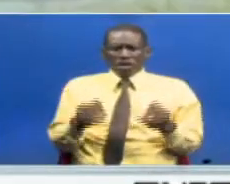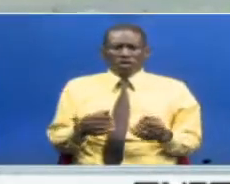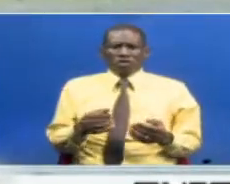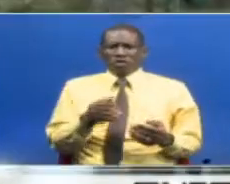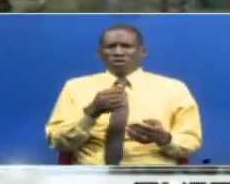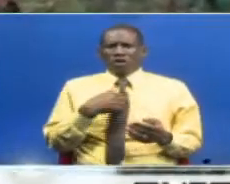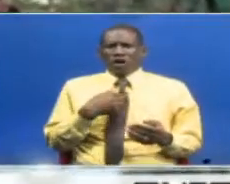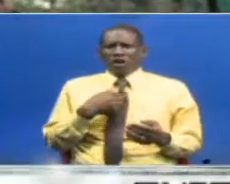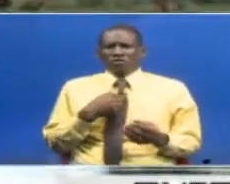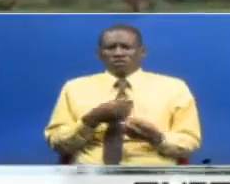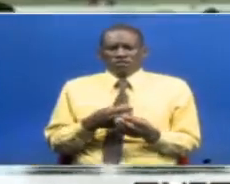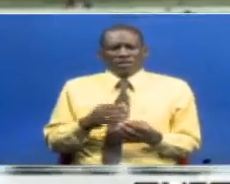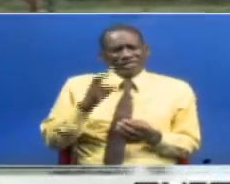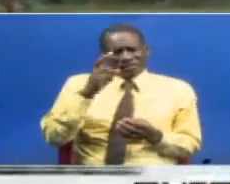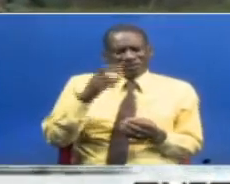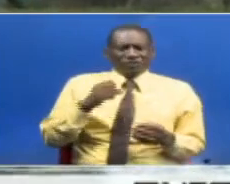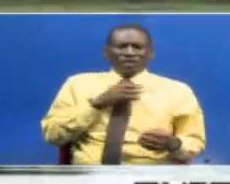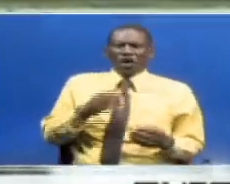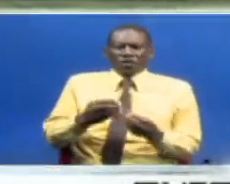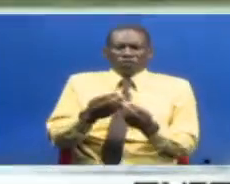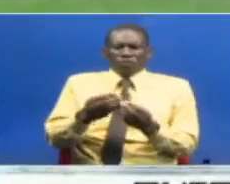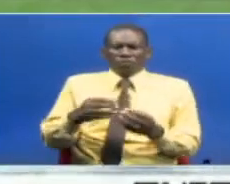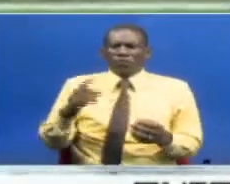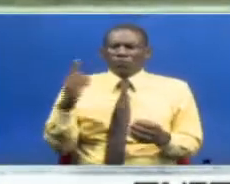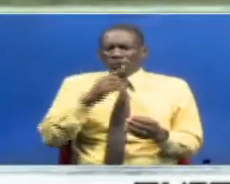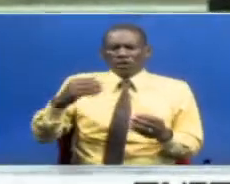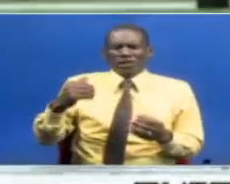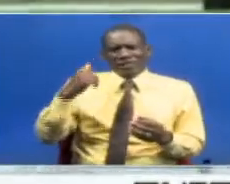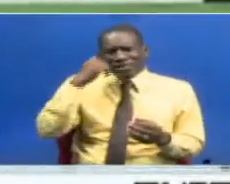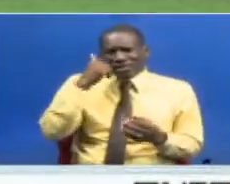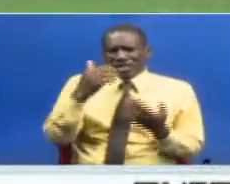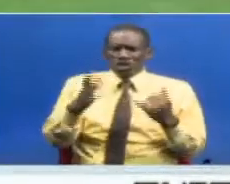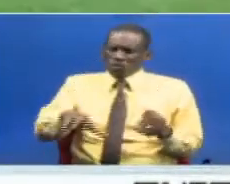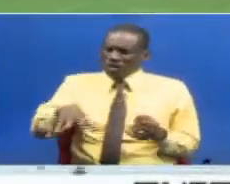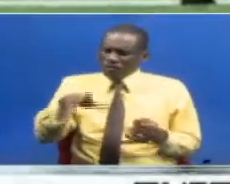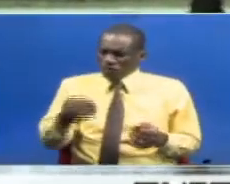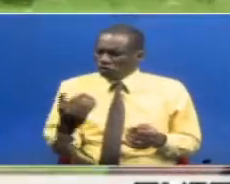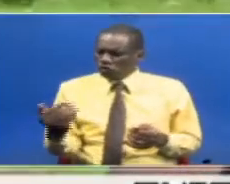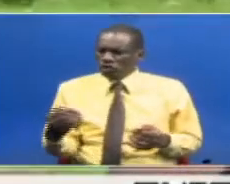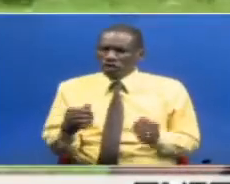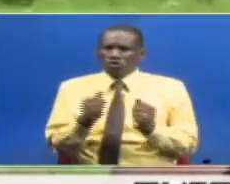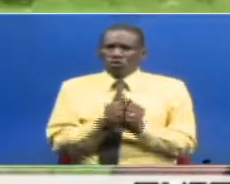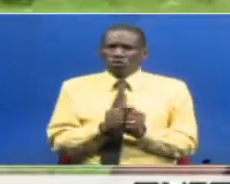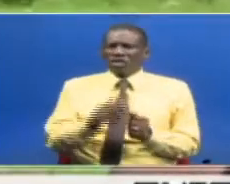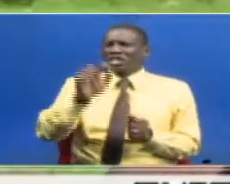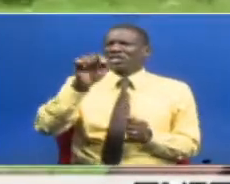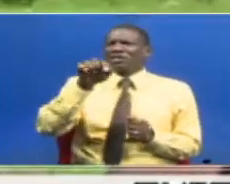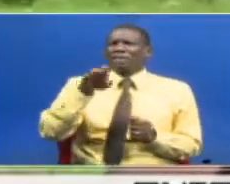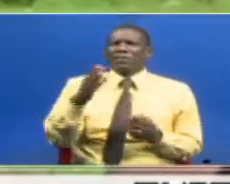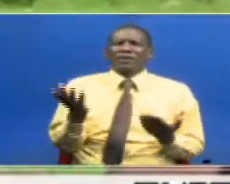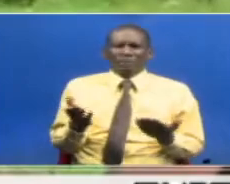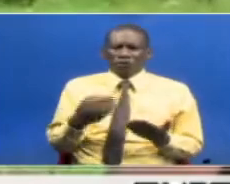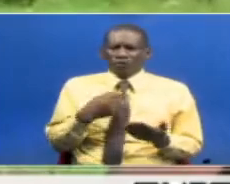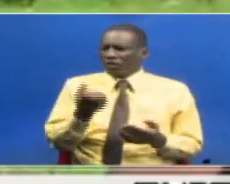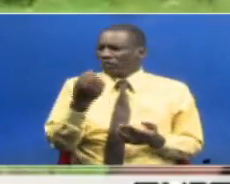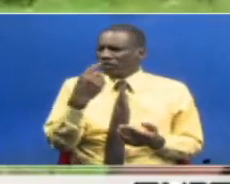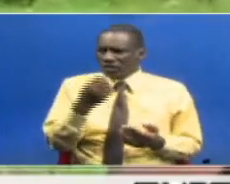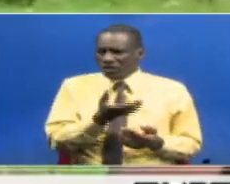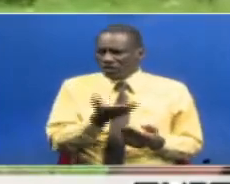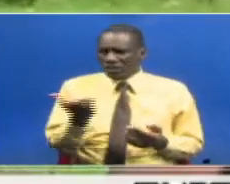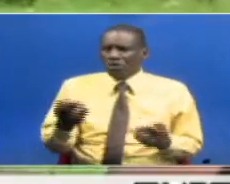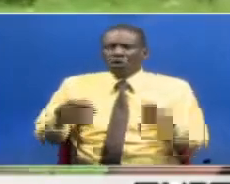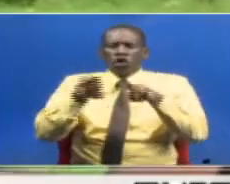na mkurupuko wa magonjwa. Zaidi tumepata watoto ambao wako na homa za mapafu, tumeweza kuwatibu.